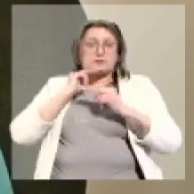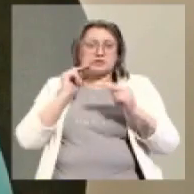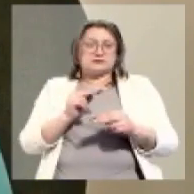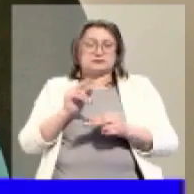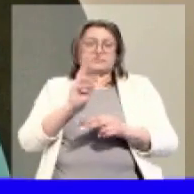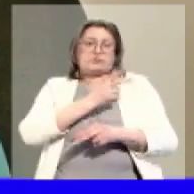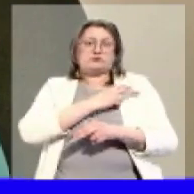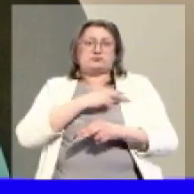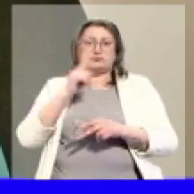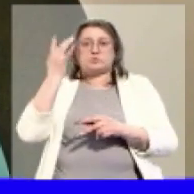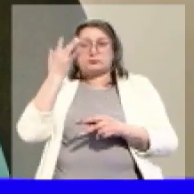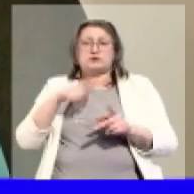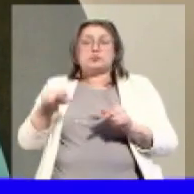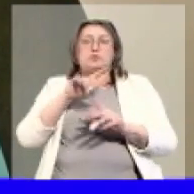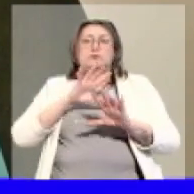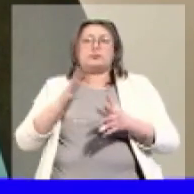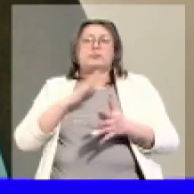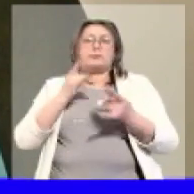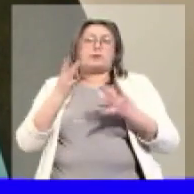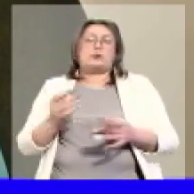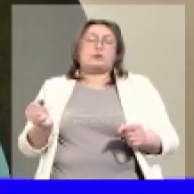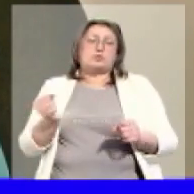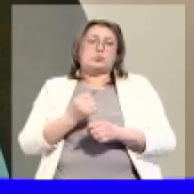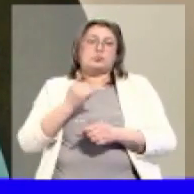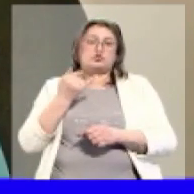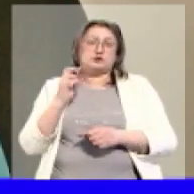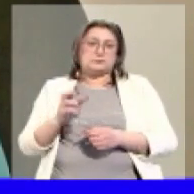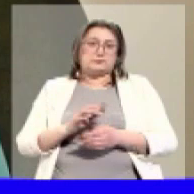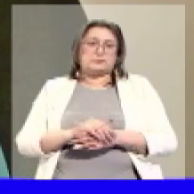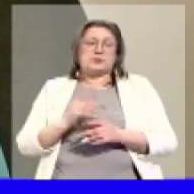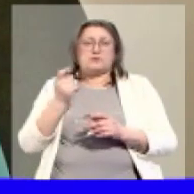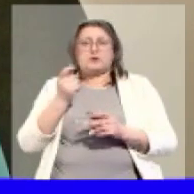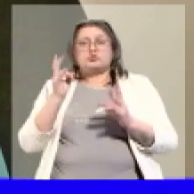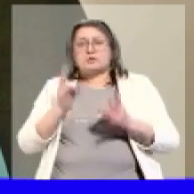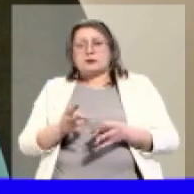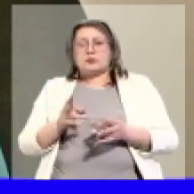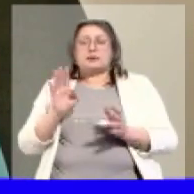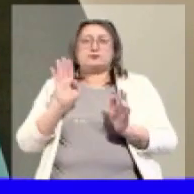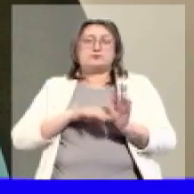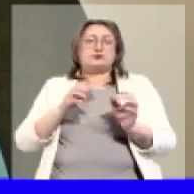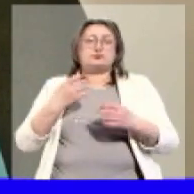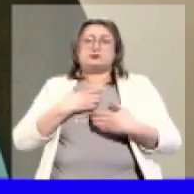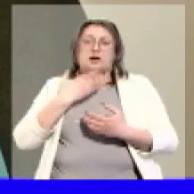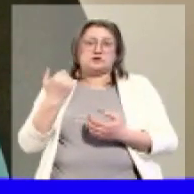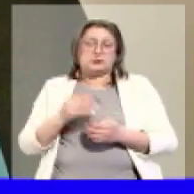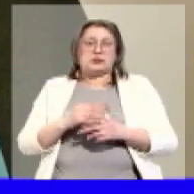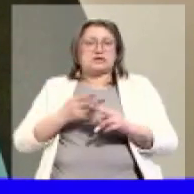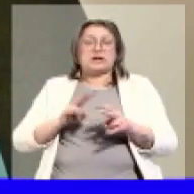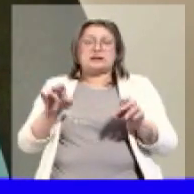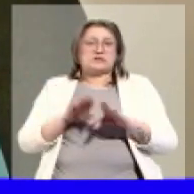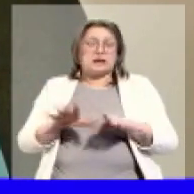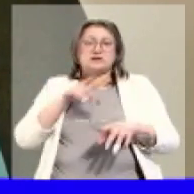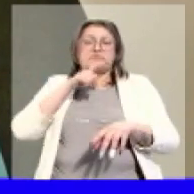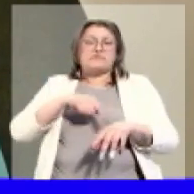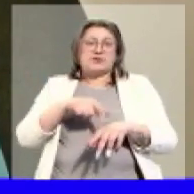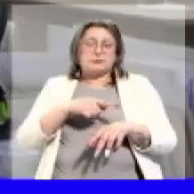жағдайда көбі аз-маз қолын не аяғын ауыртып алады, ештеңе етпейді деп ойлайды. Олай емес, уақыт өте келе ертең бала есейгенде зардабын тартуы